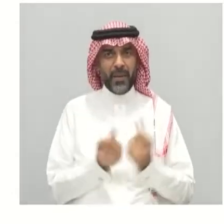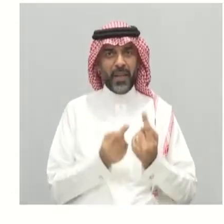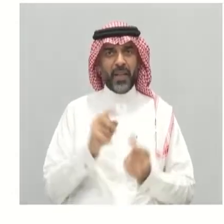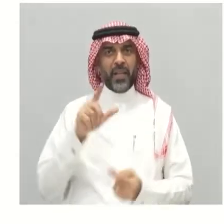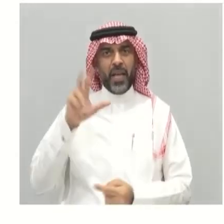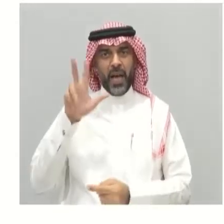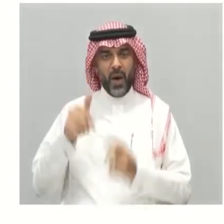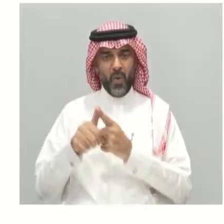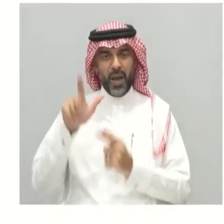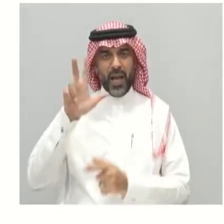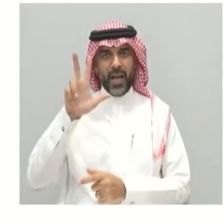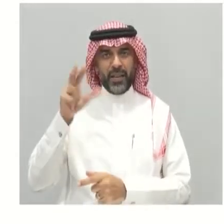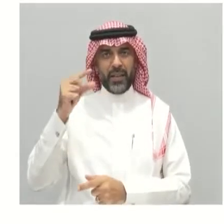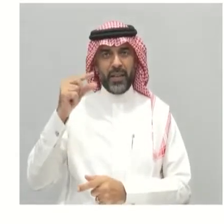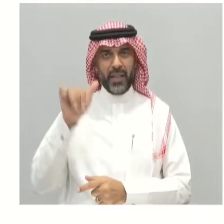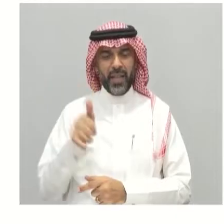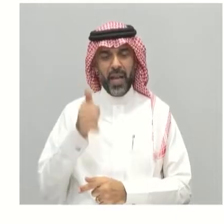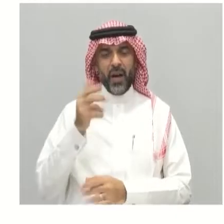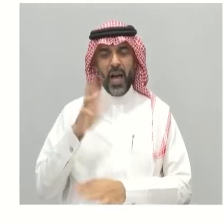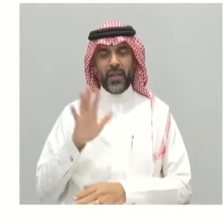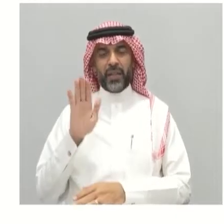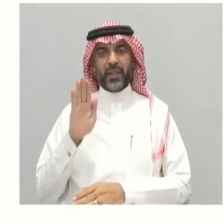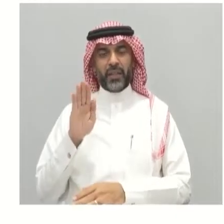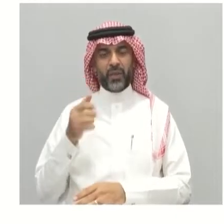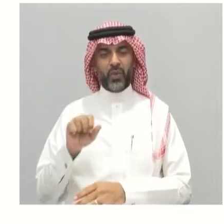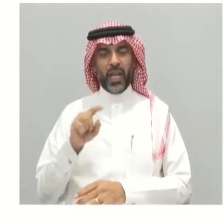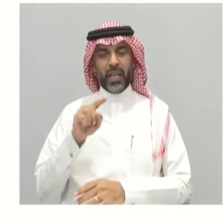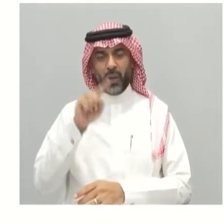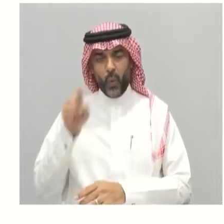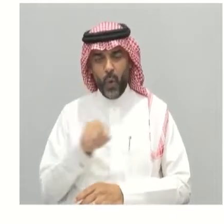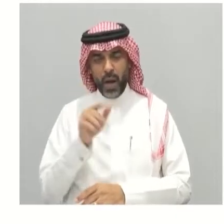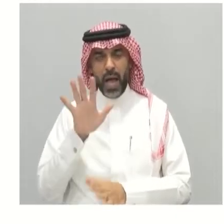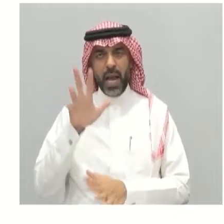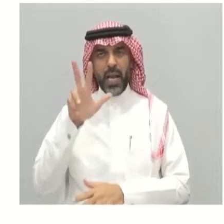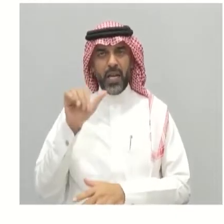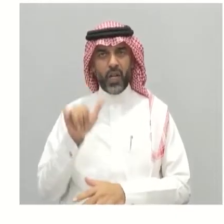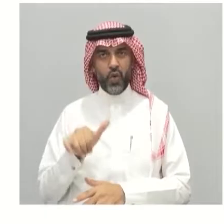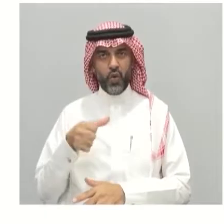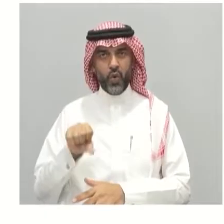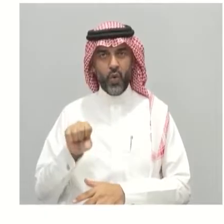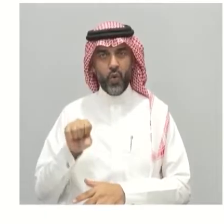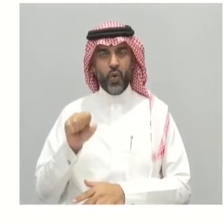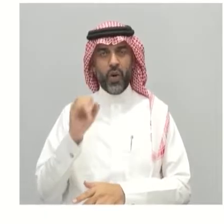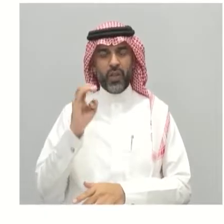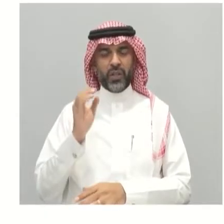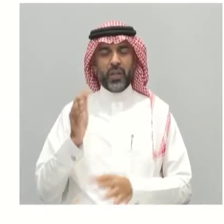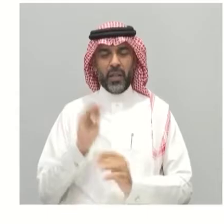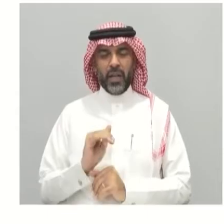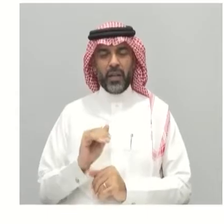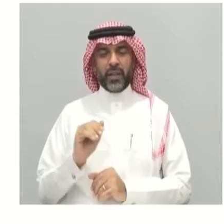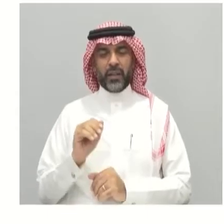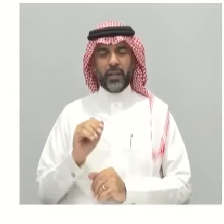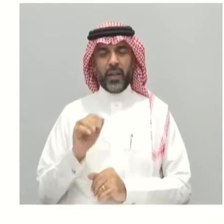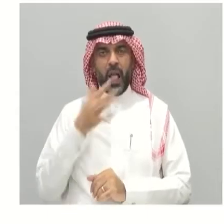الدياتومات وايضا الصوتيات الدواره وايضا اليوجلينات بالاضافه الى